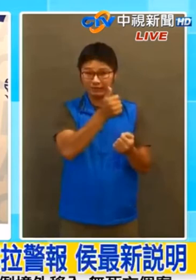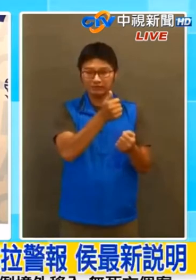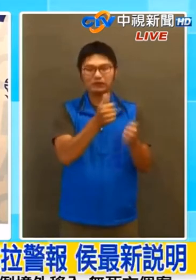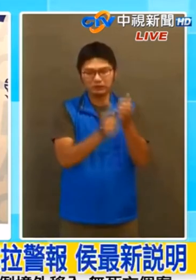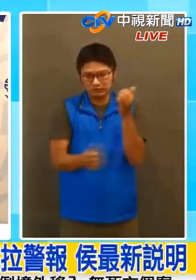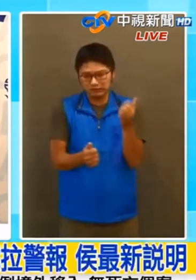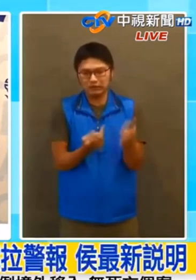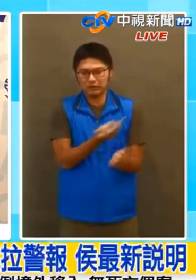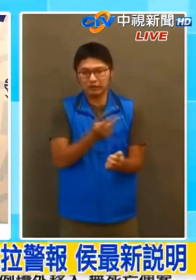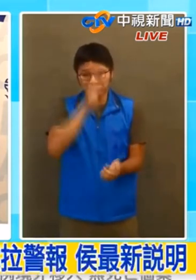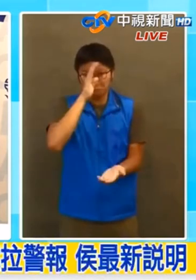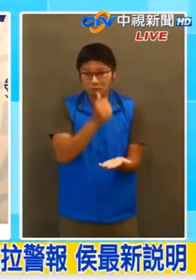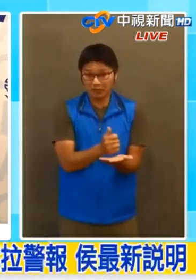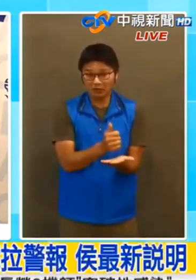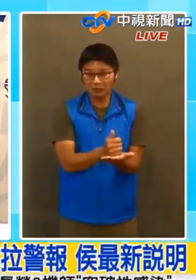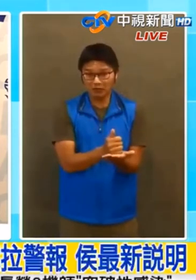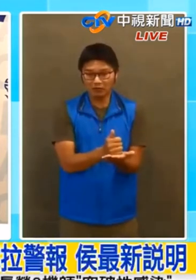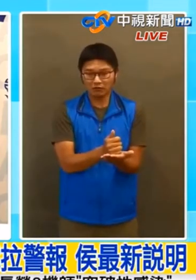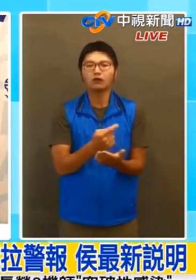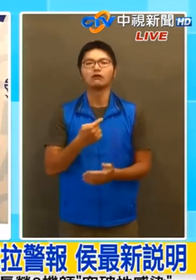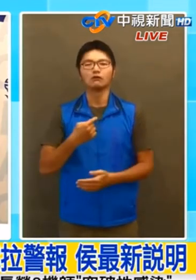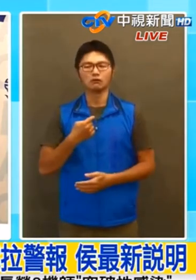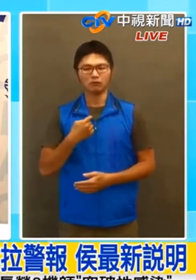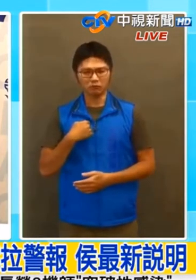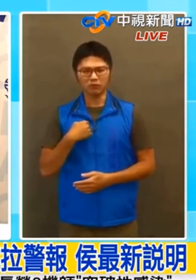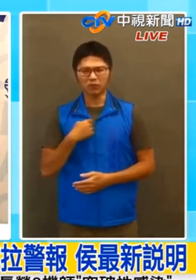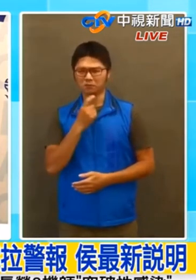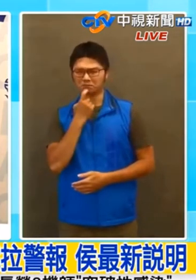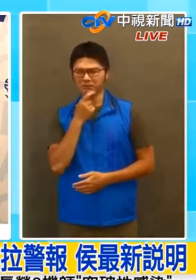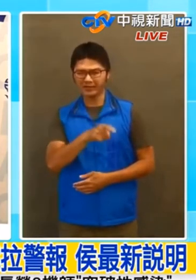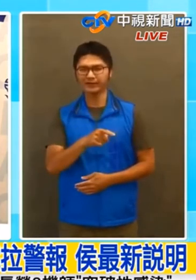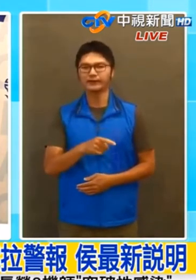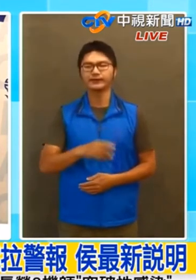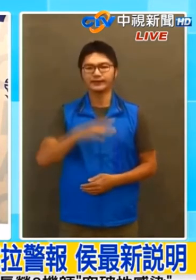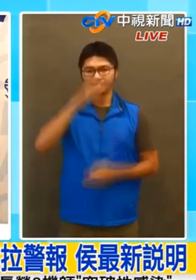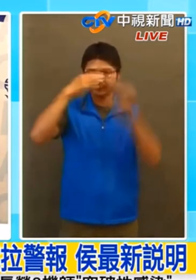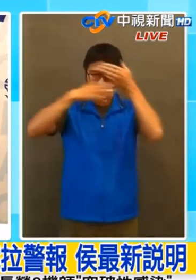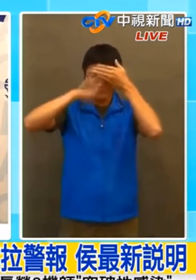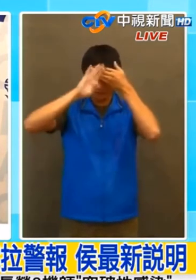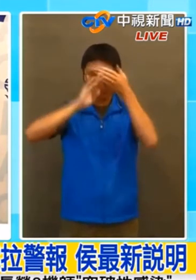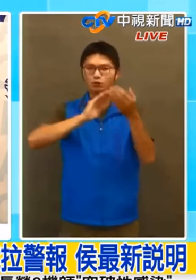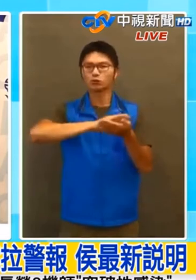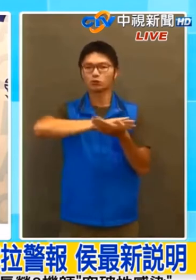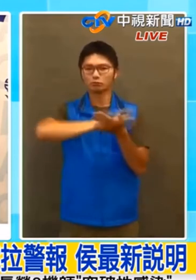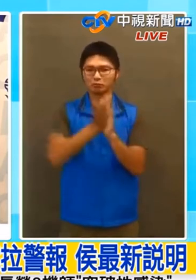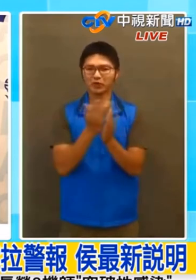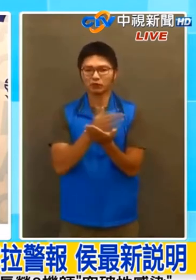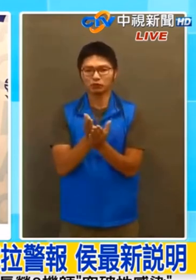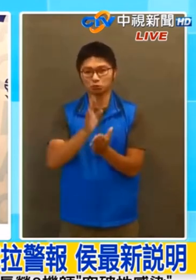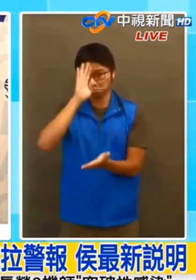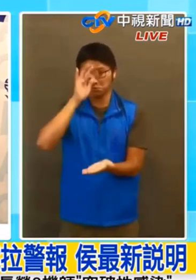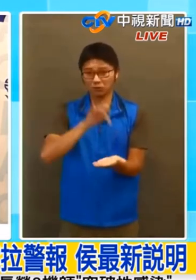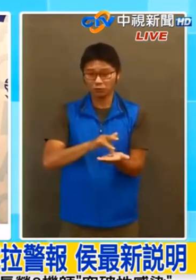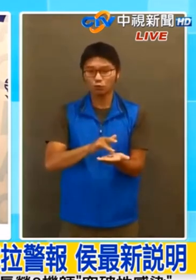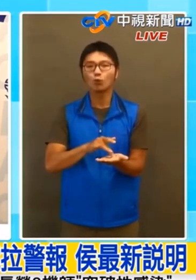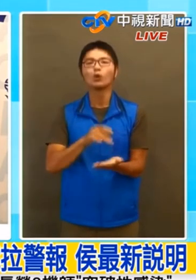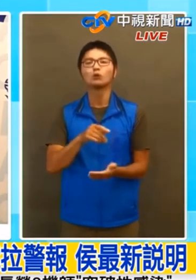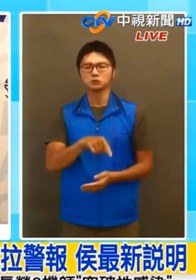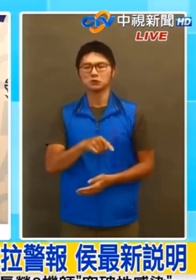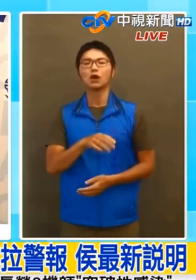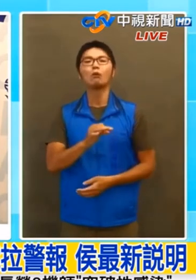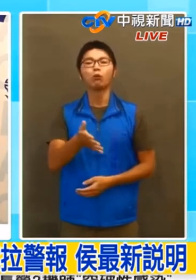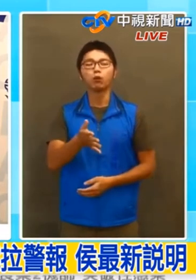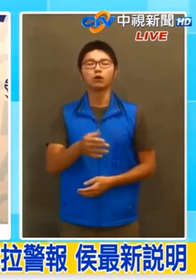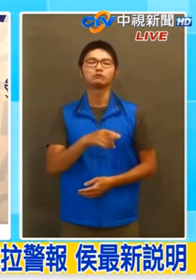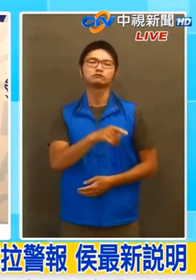案，我们应视同 Delta 病毒来做看待，因为机师回到澳洲，那澳洲